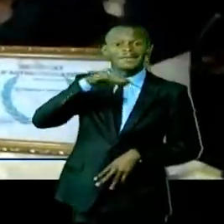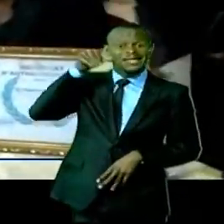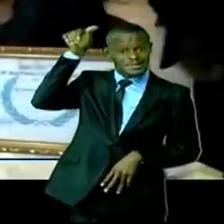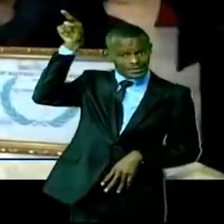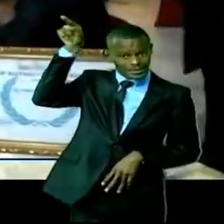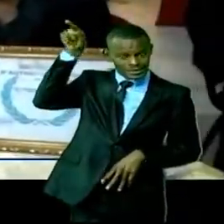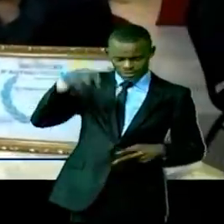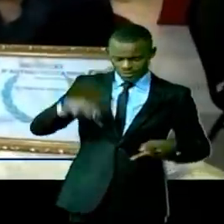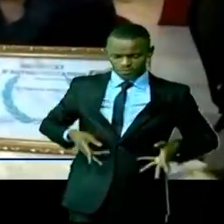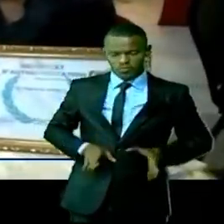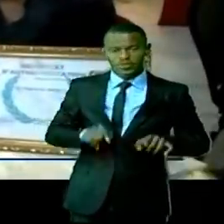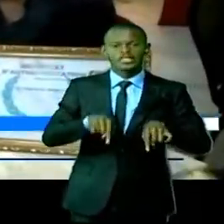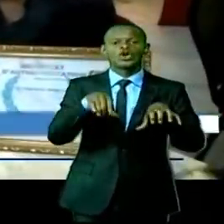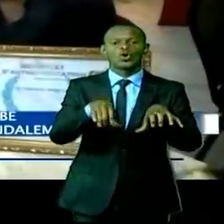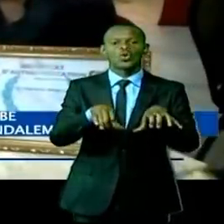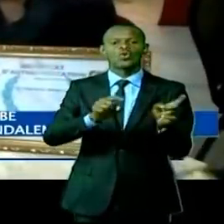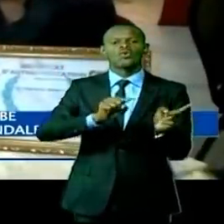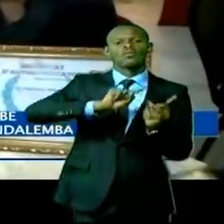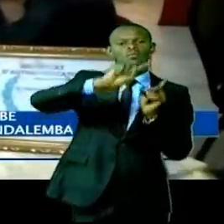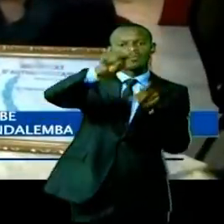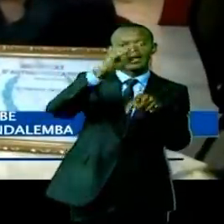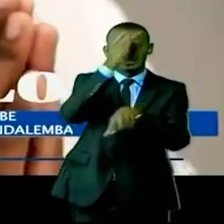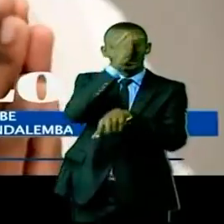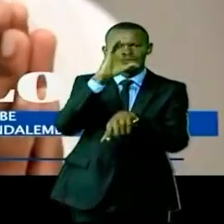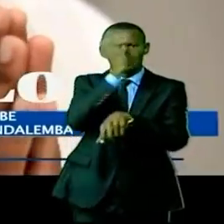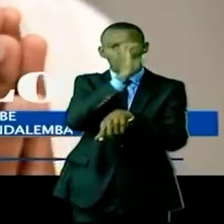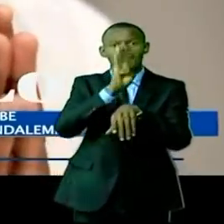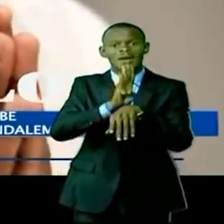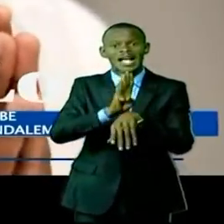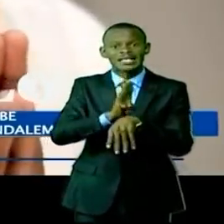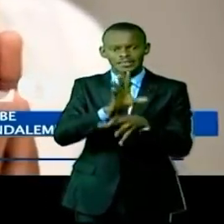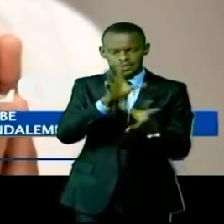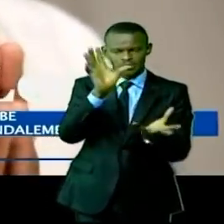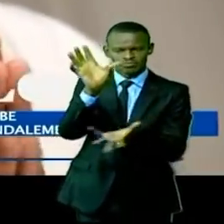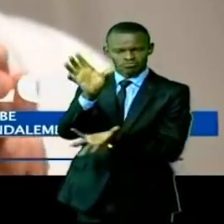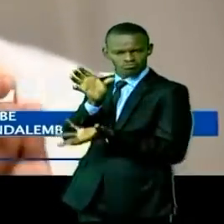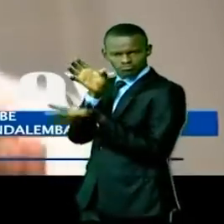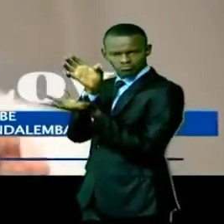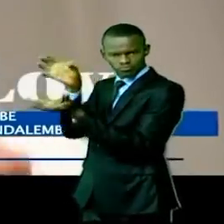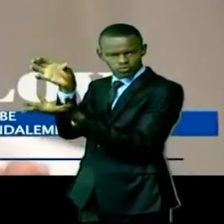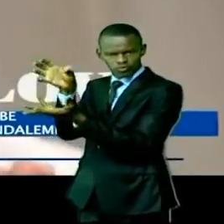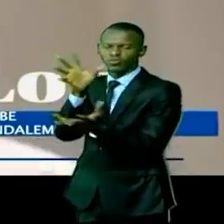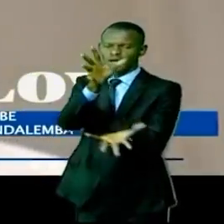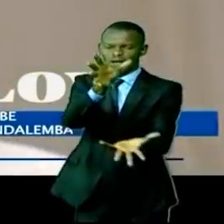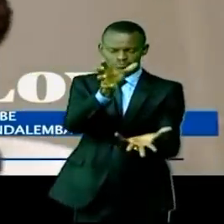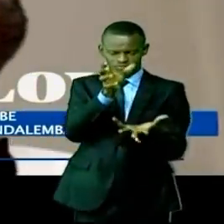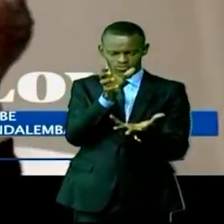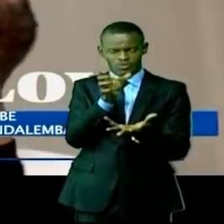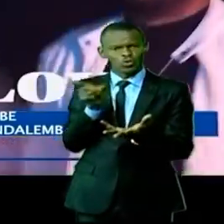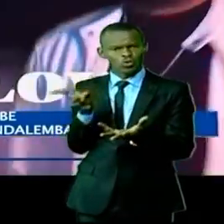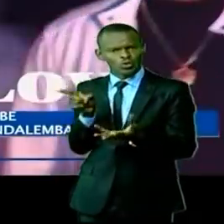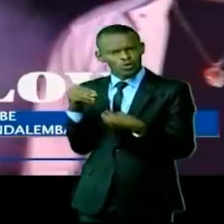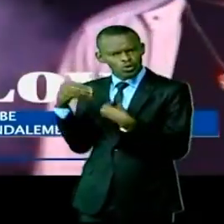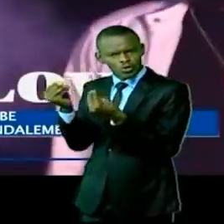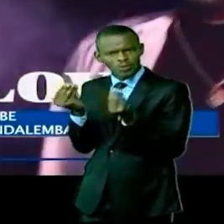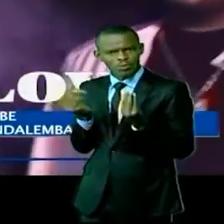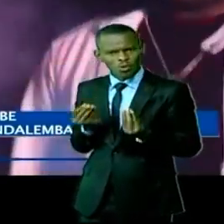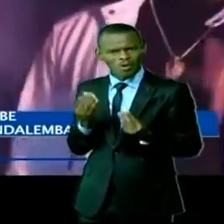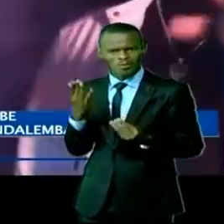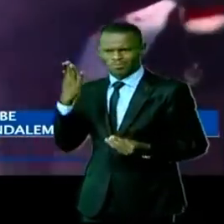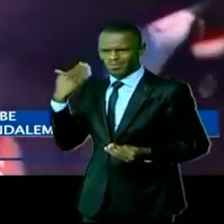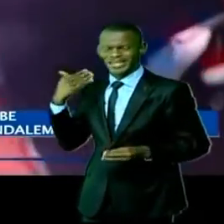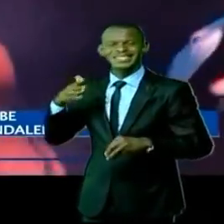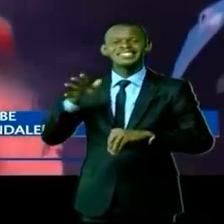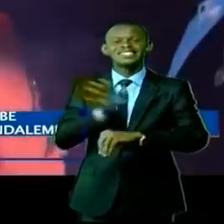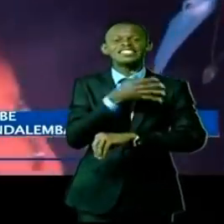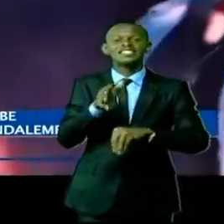vers Brazzaville. Ce trophée lui est décerné grâce à son single Loto et Love en featuring avec Judete Moulopwe,